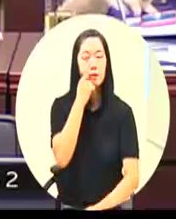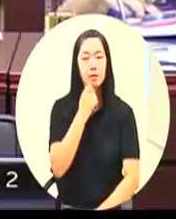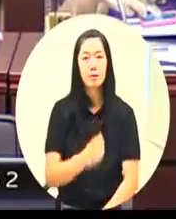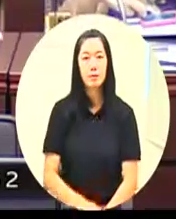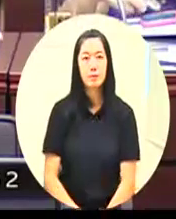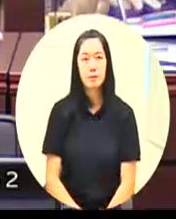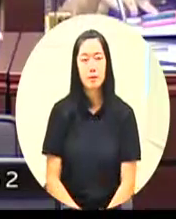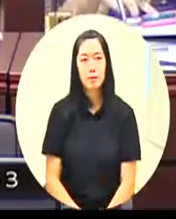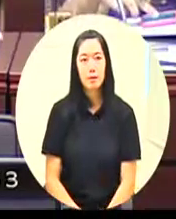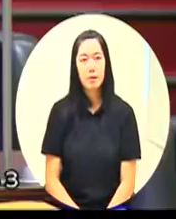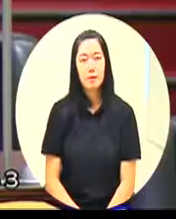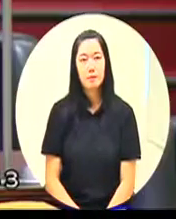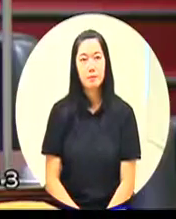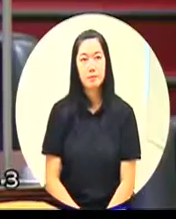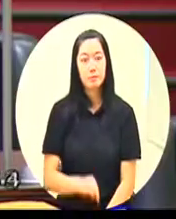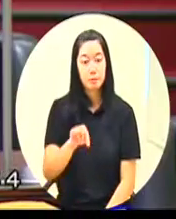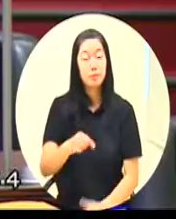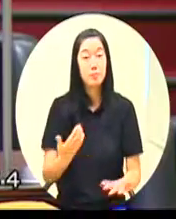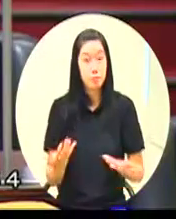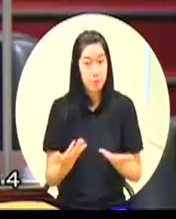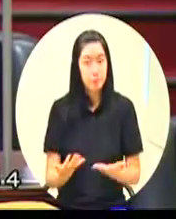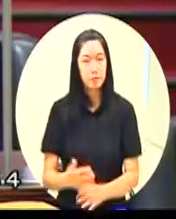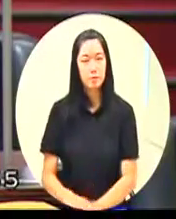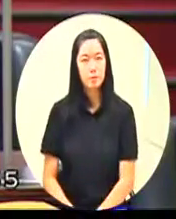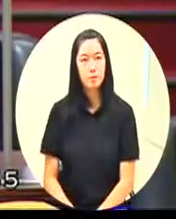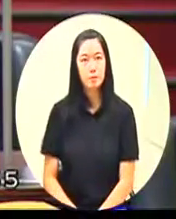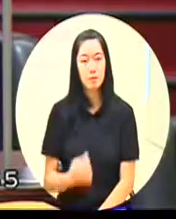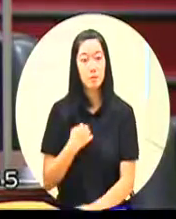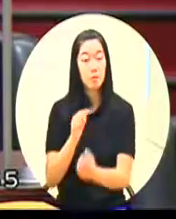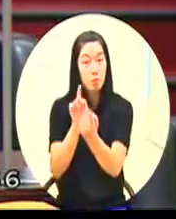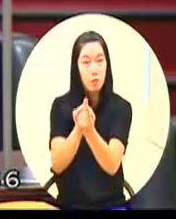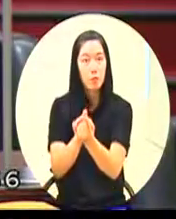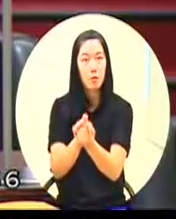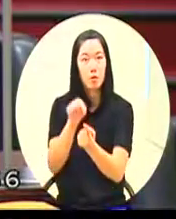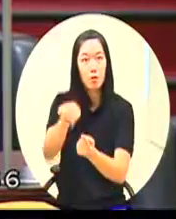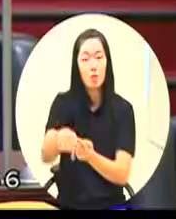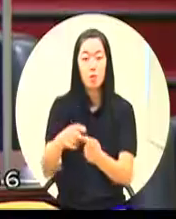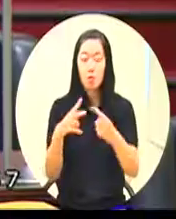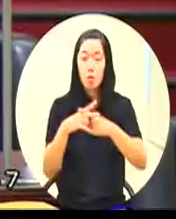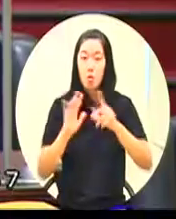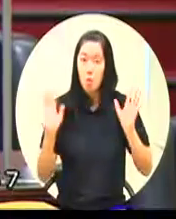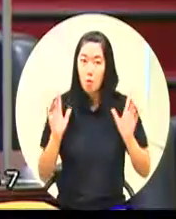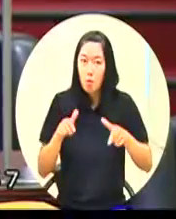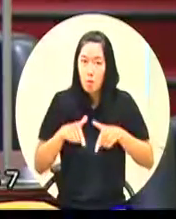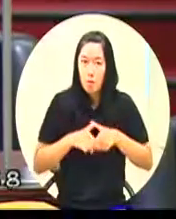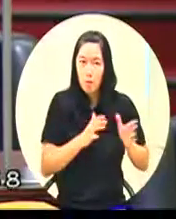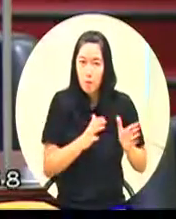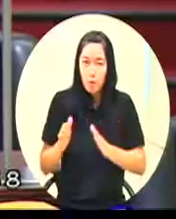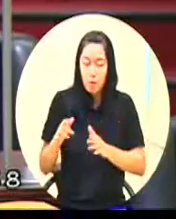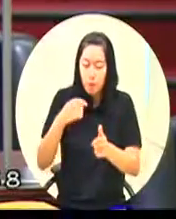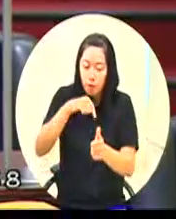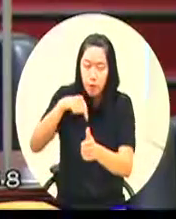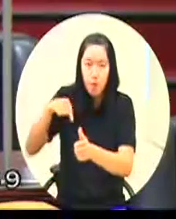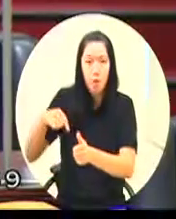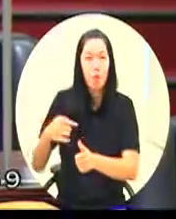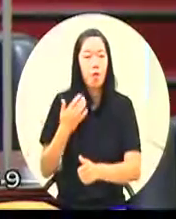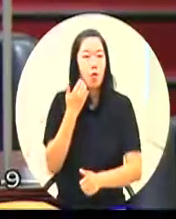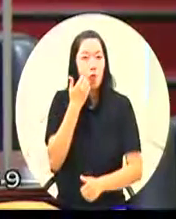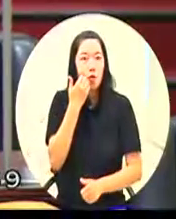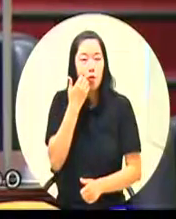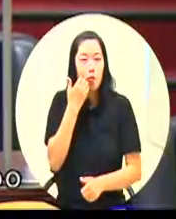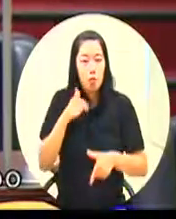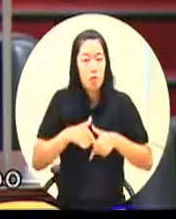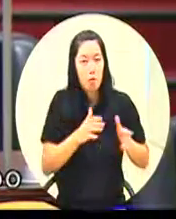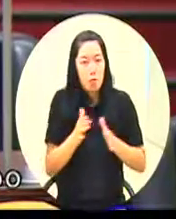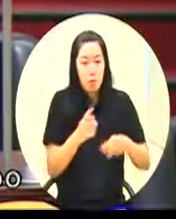长，我觉得这一部分哈，我们对于小朋友的心理辅导方面，如果说这些东西，小朋友的心理的